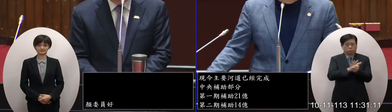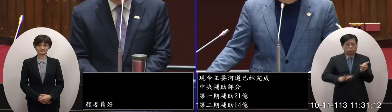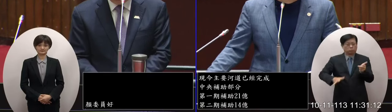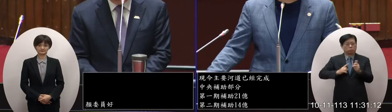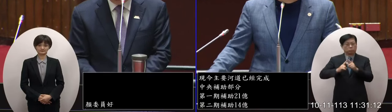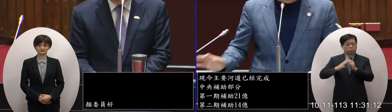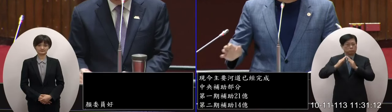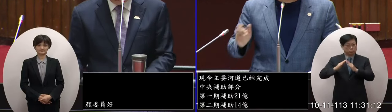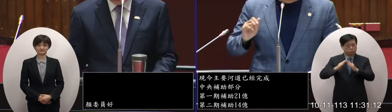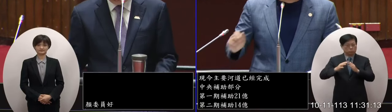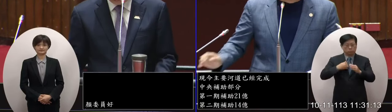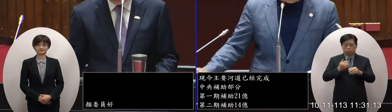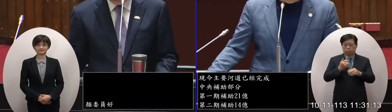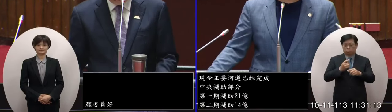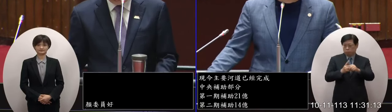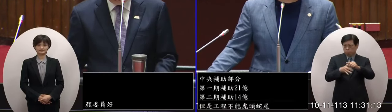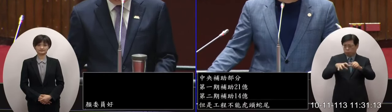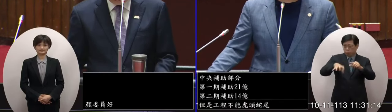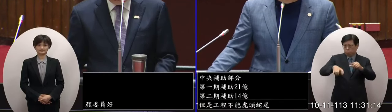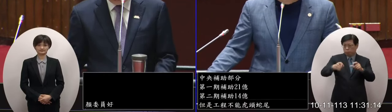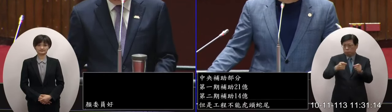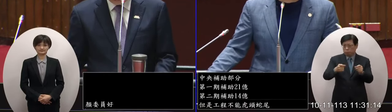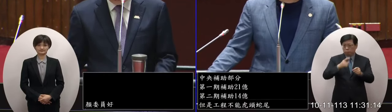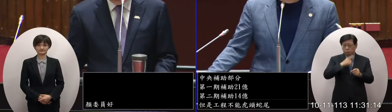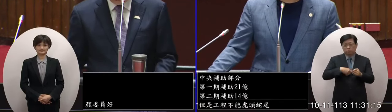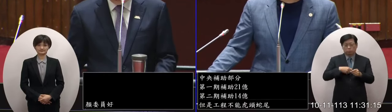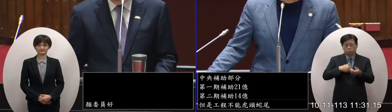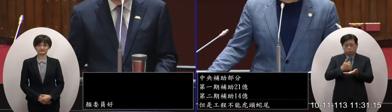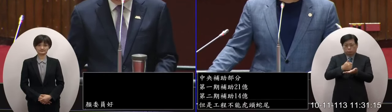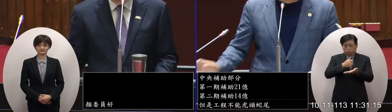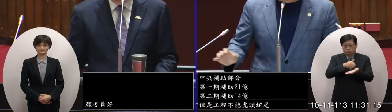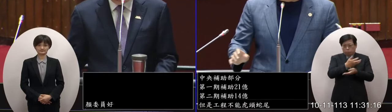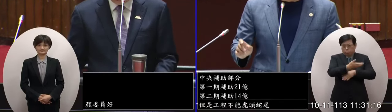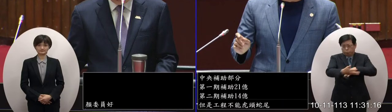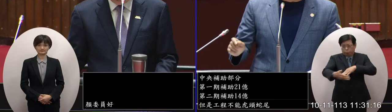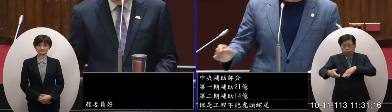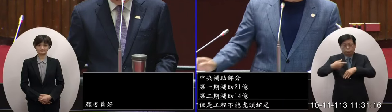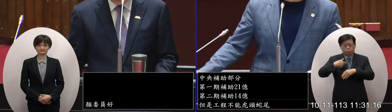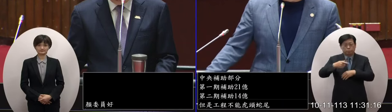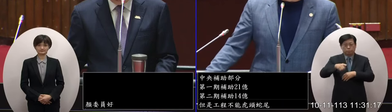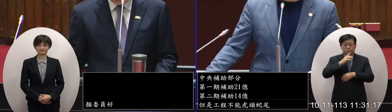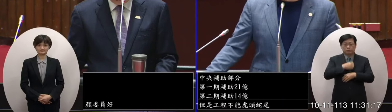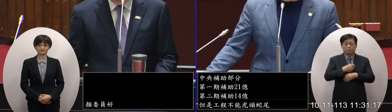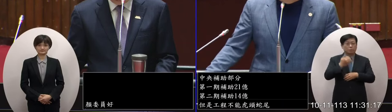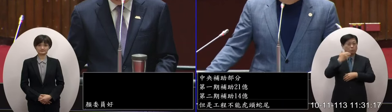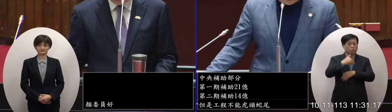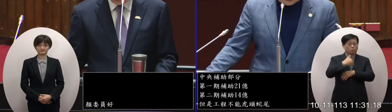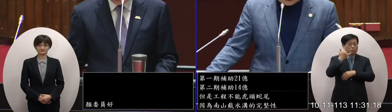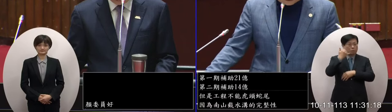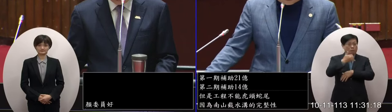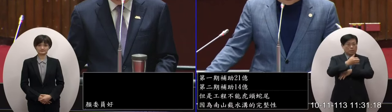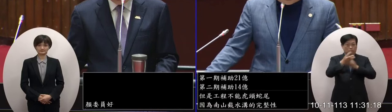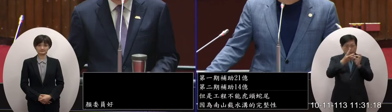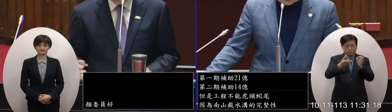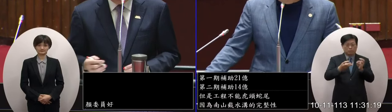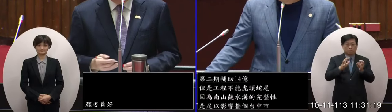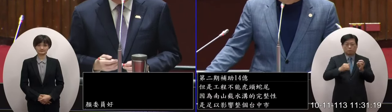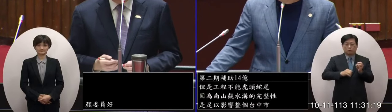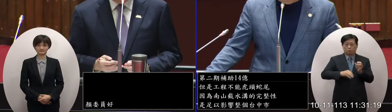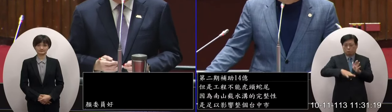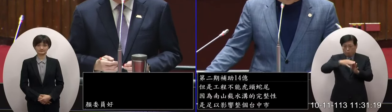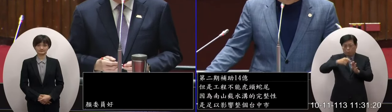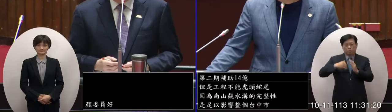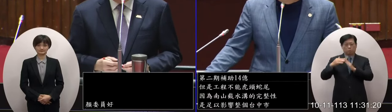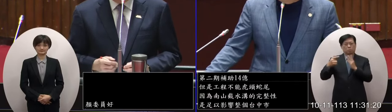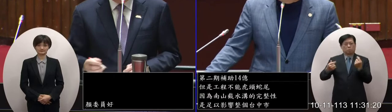市一个中部地区的这个出海口，海线淹水，市区必定会淹大水，排水